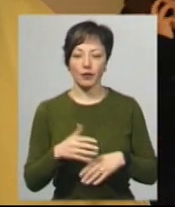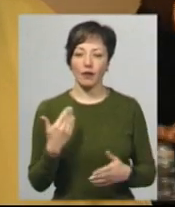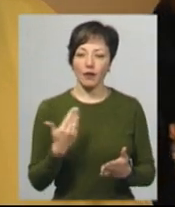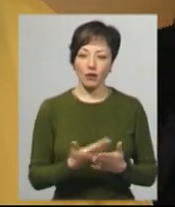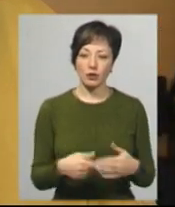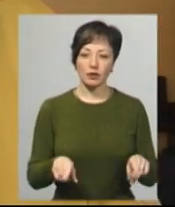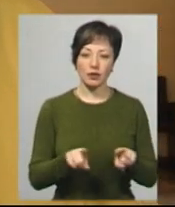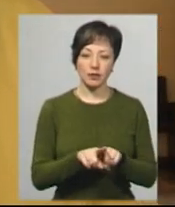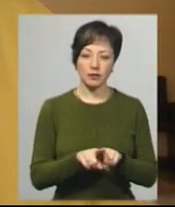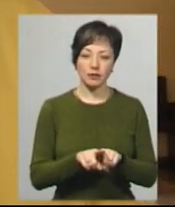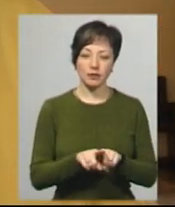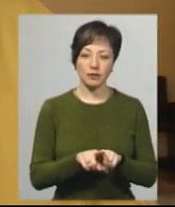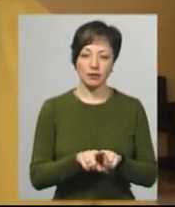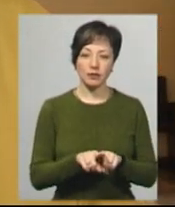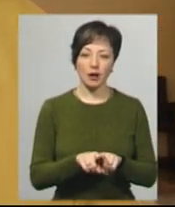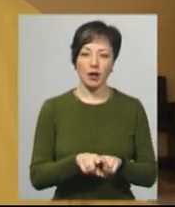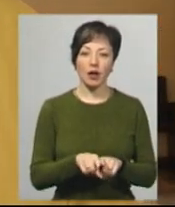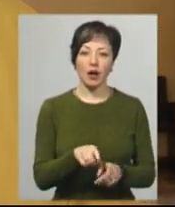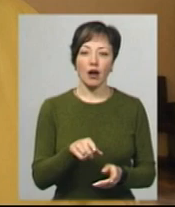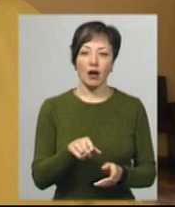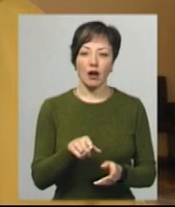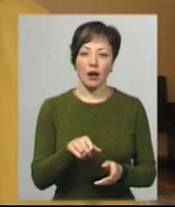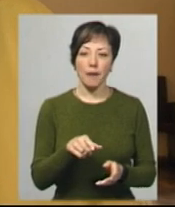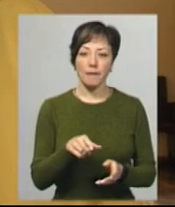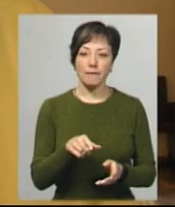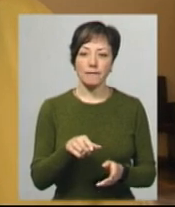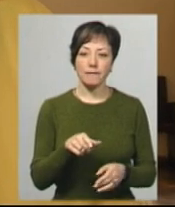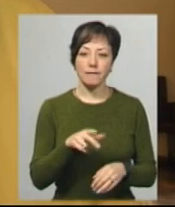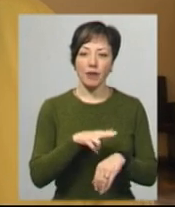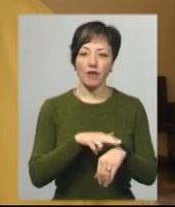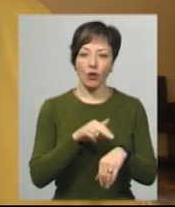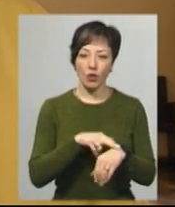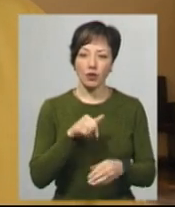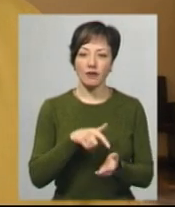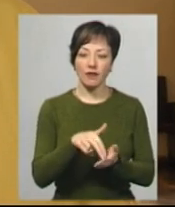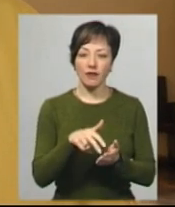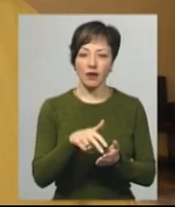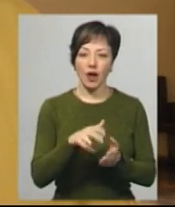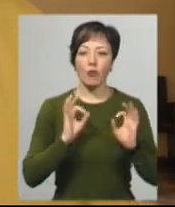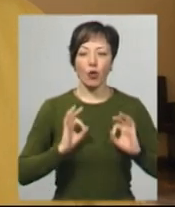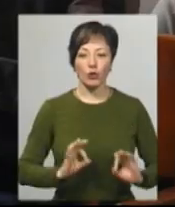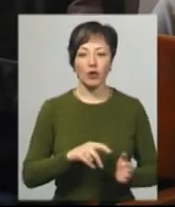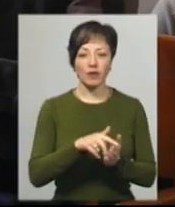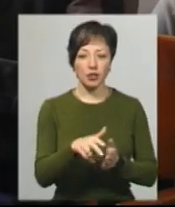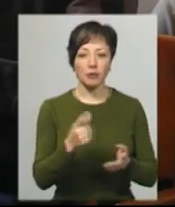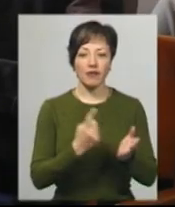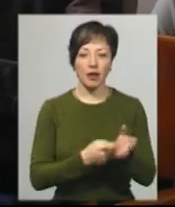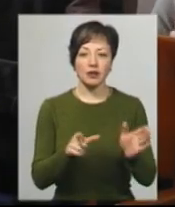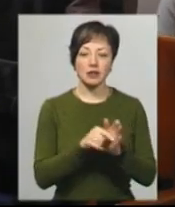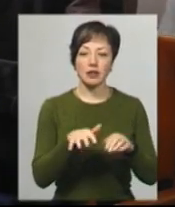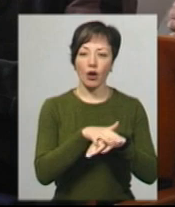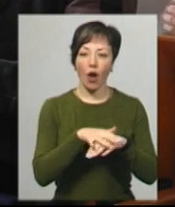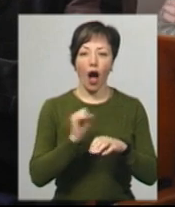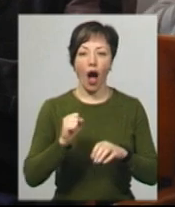От там прокурорські вийшли і підтвердили, що вони з народом. А от із СБУ повели себе по-іншому. Олександр